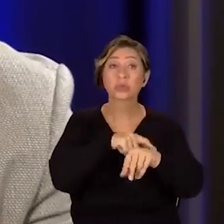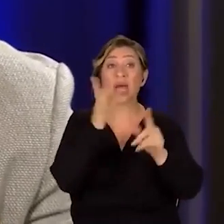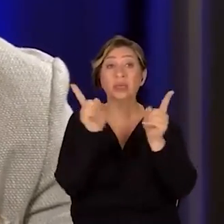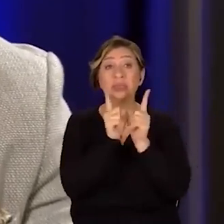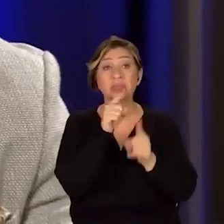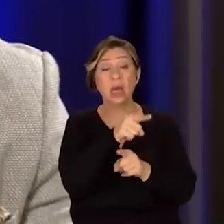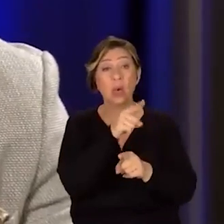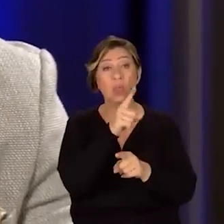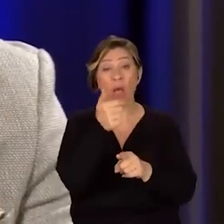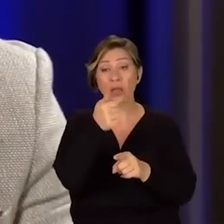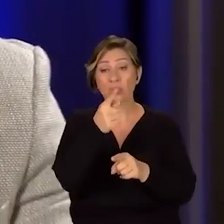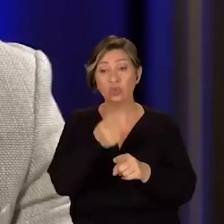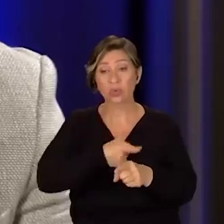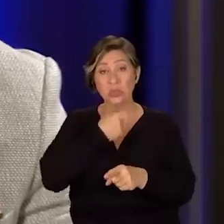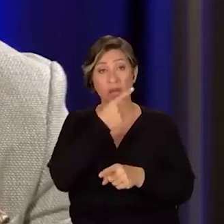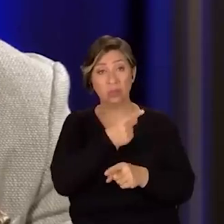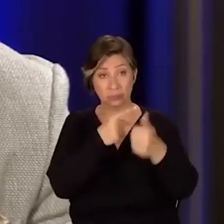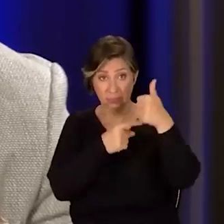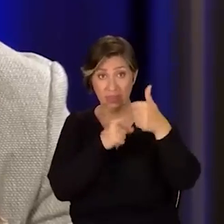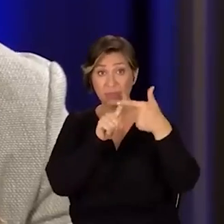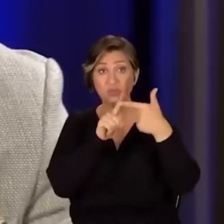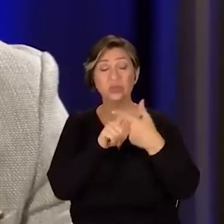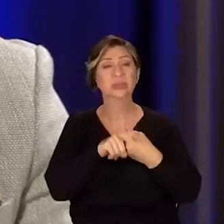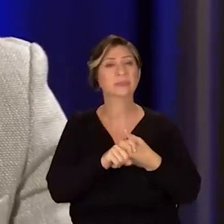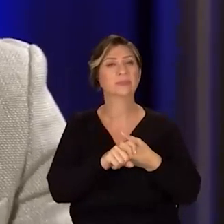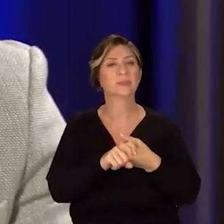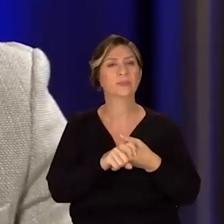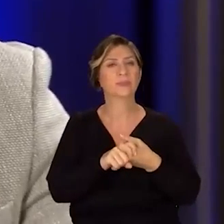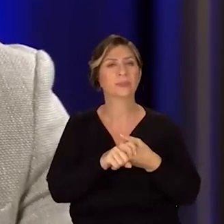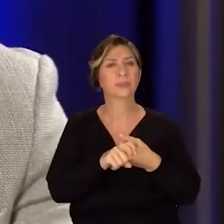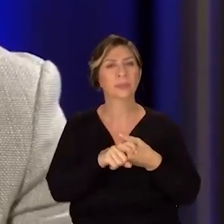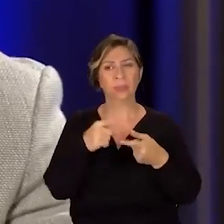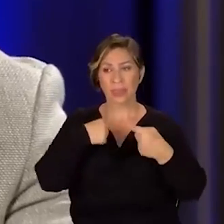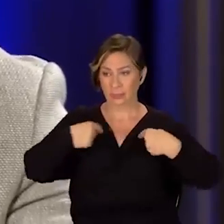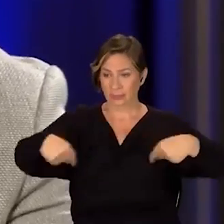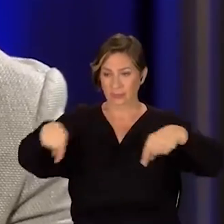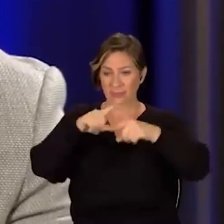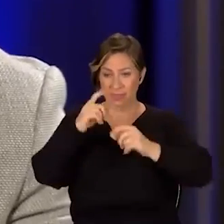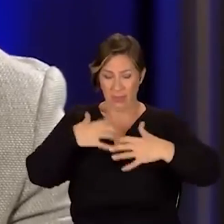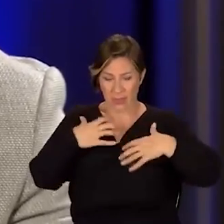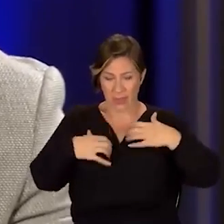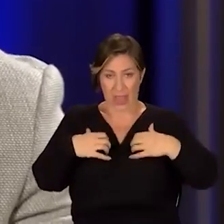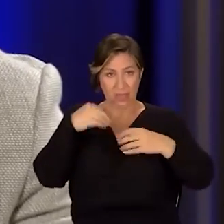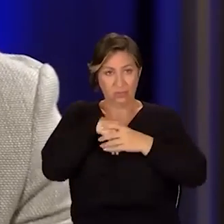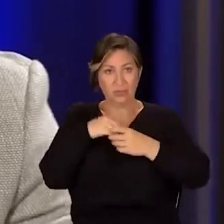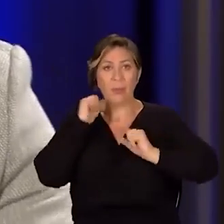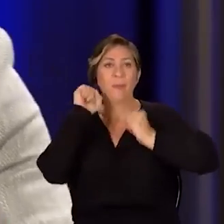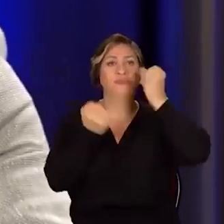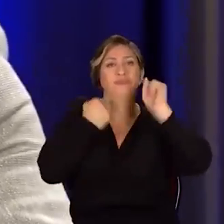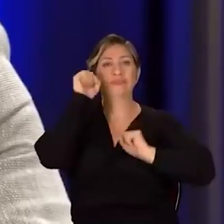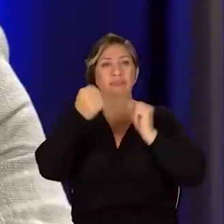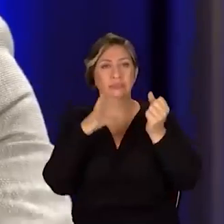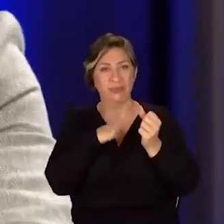kısa. Şu an 6,5 saat falan. Bu bir. İkincisi, bizim bir şekilde bir mekanizma geliştirmişiz. Yani